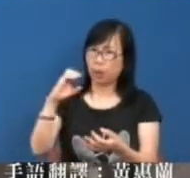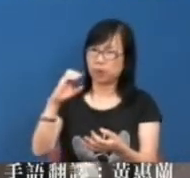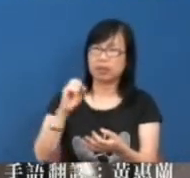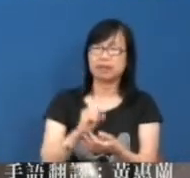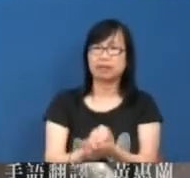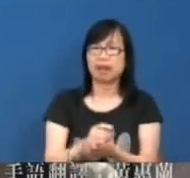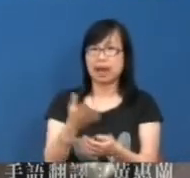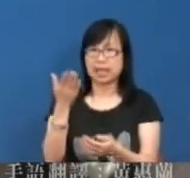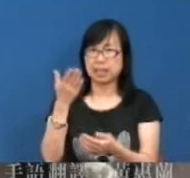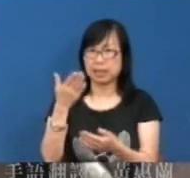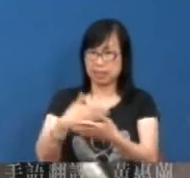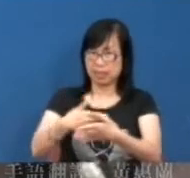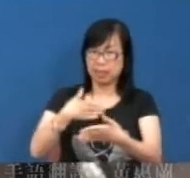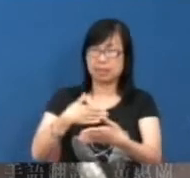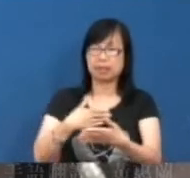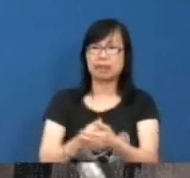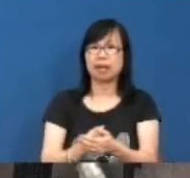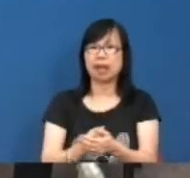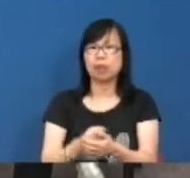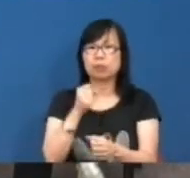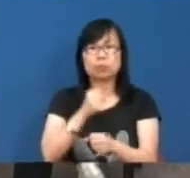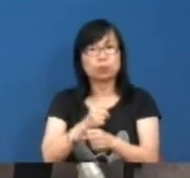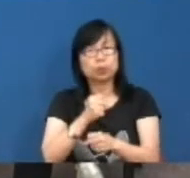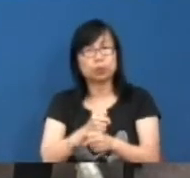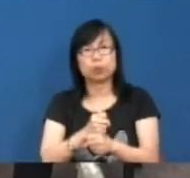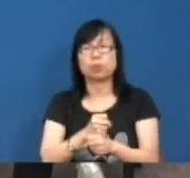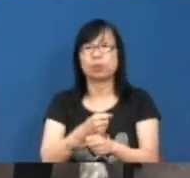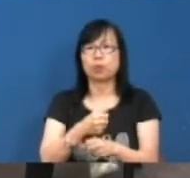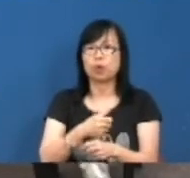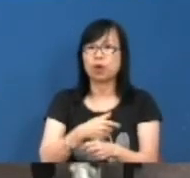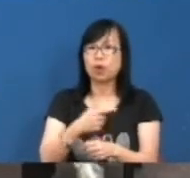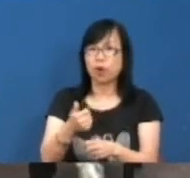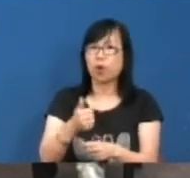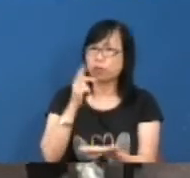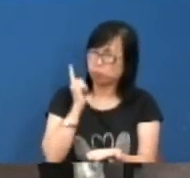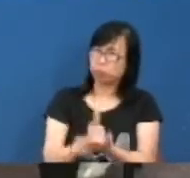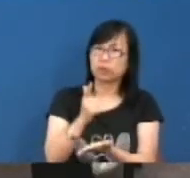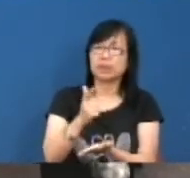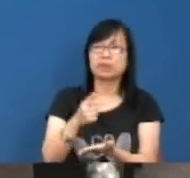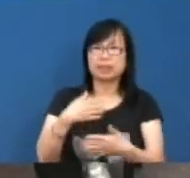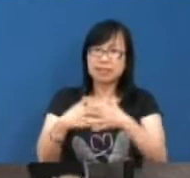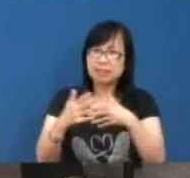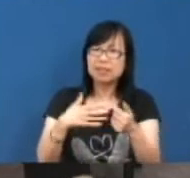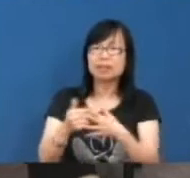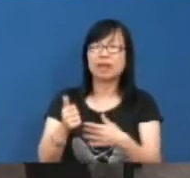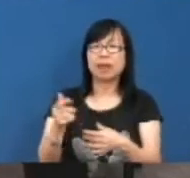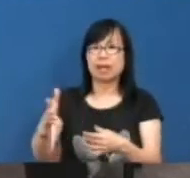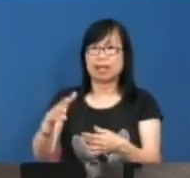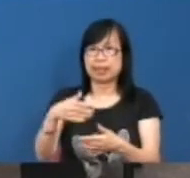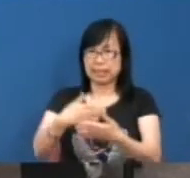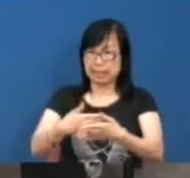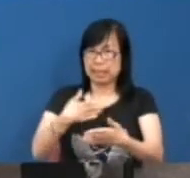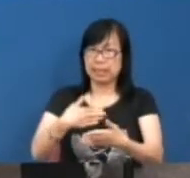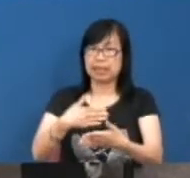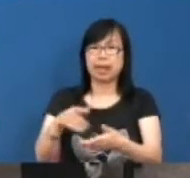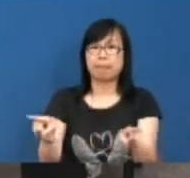就早前咧，我哋就做過幾樣都幾重要嘅事項咧。第一咧就係、我哋早排咧就